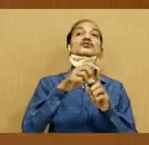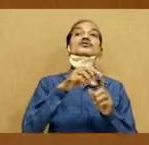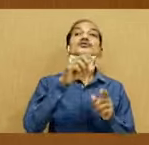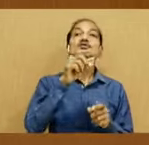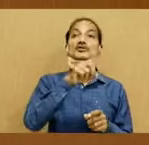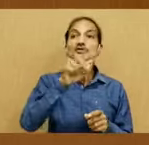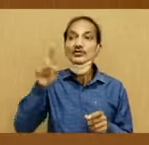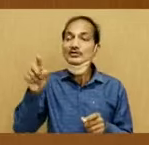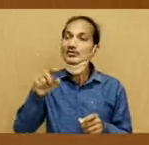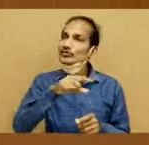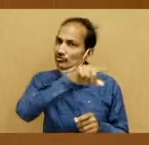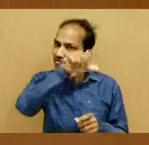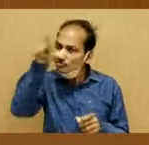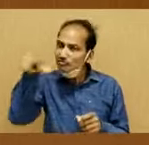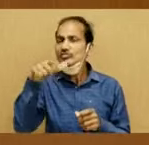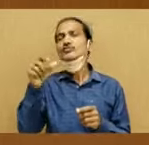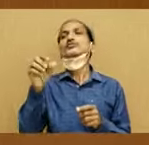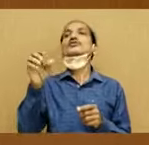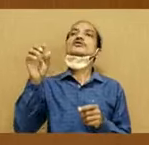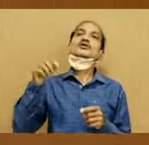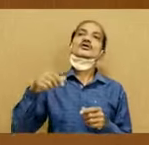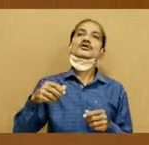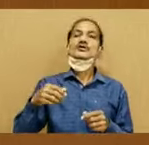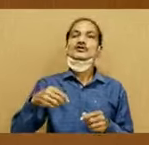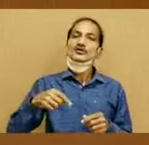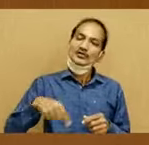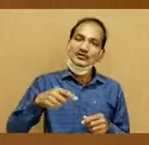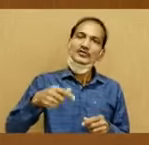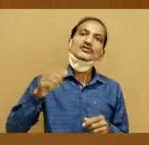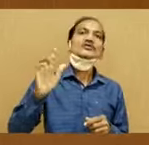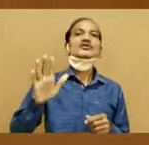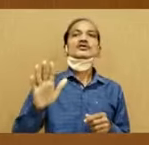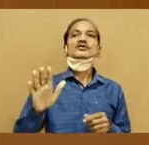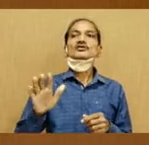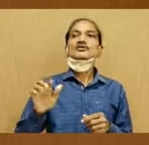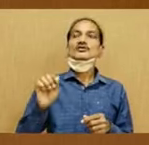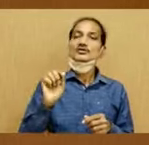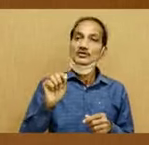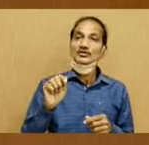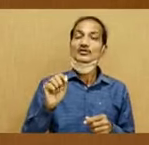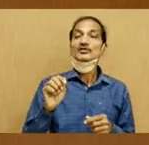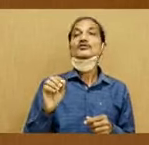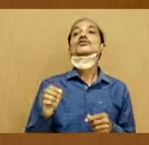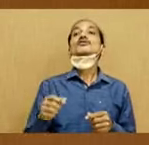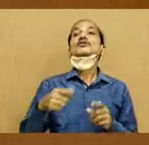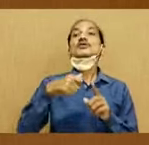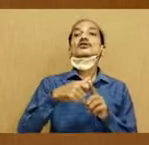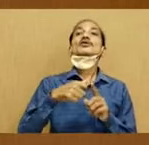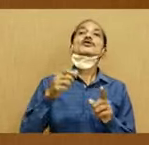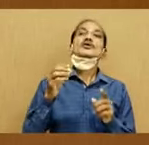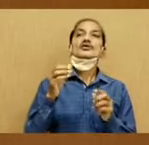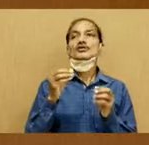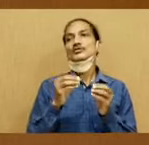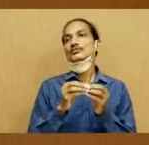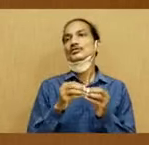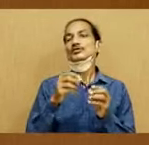ଟେଷ୍ଟ ହେଉଥିବ ଆମର ଅନ୍ୟ ଜିଲ୍ଲାରୁ, ଆମର ୱେଷ୍ଟର୍ନ ଓଡ଼ିଶା, ସାଉଦର୍ନ ଓଡ଼ିଶାରୁ, କେବିକେରୁ ବେଶୀ ଟେଷ୍ଟ ଆସୁନଥିବ।